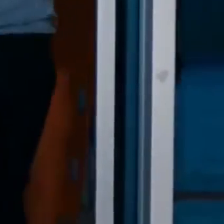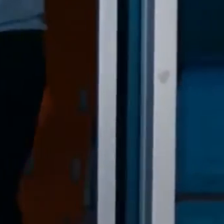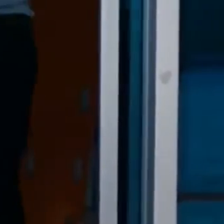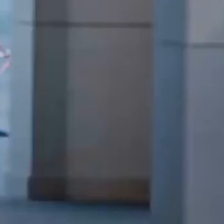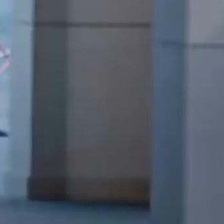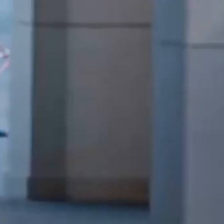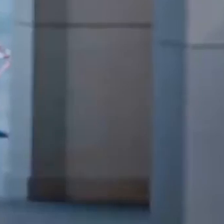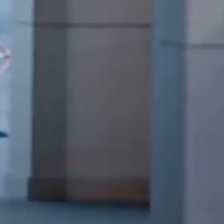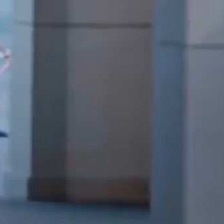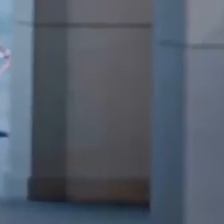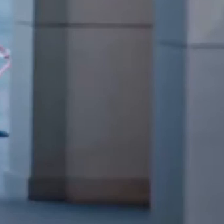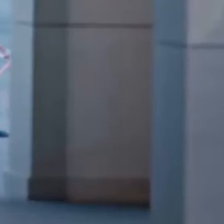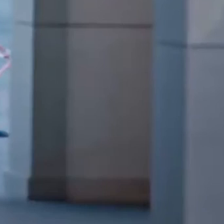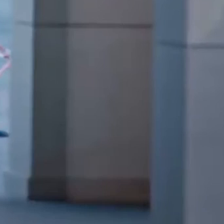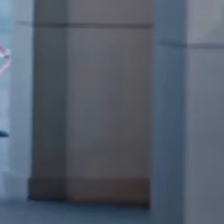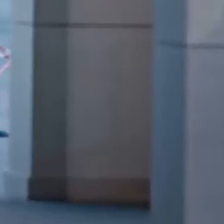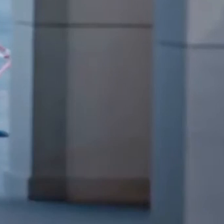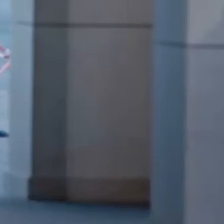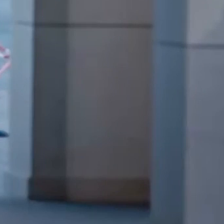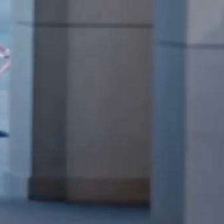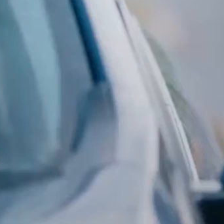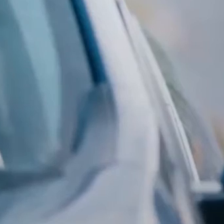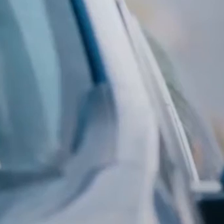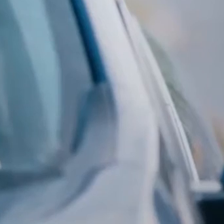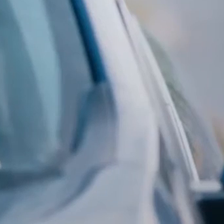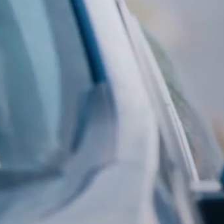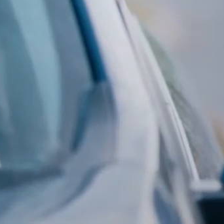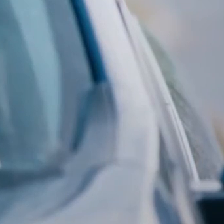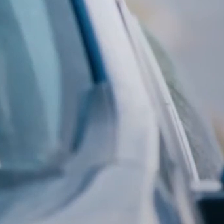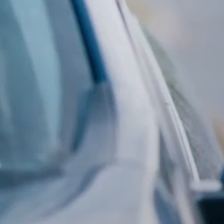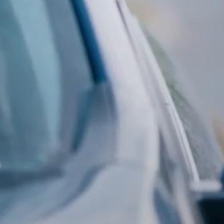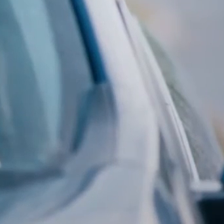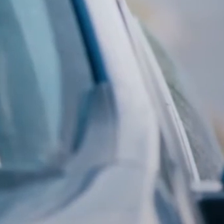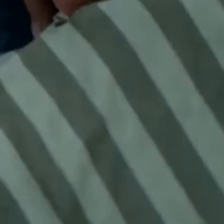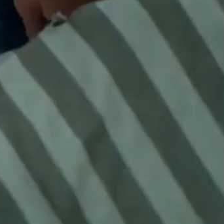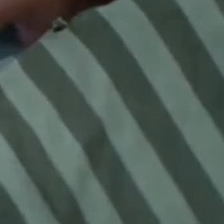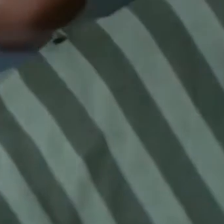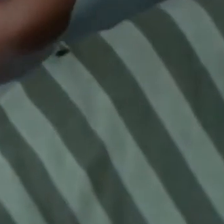kapalı. İçeri aldılar. Stefan az ileride otoparkta arabanın içinden gözlüyor.